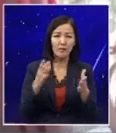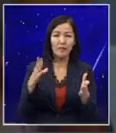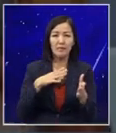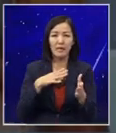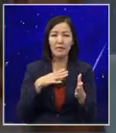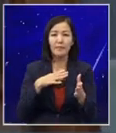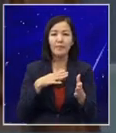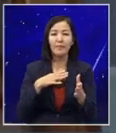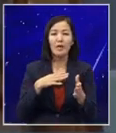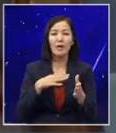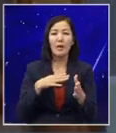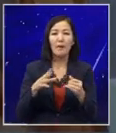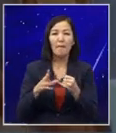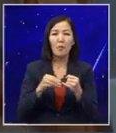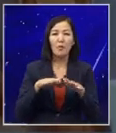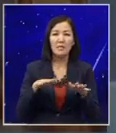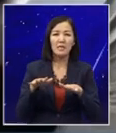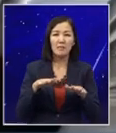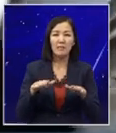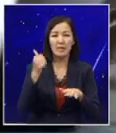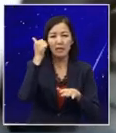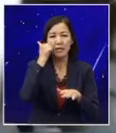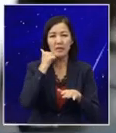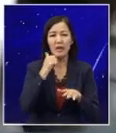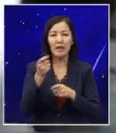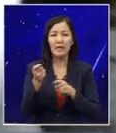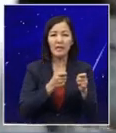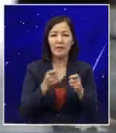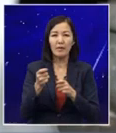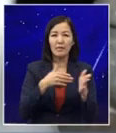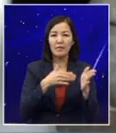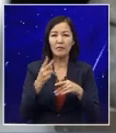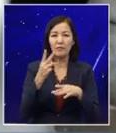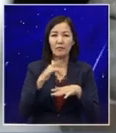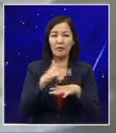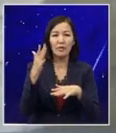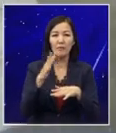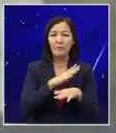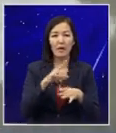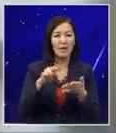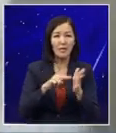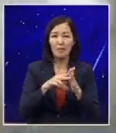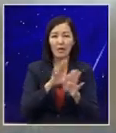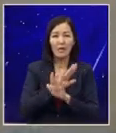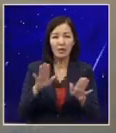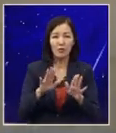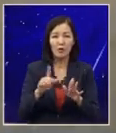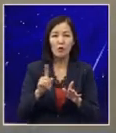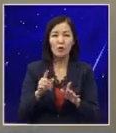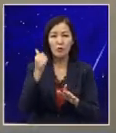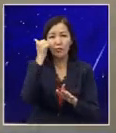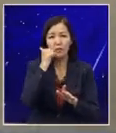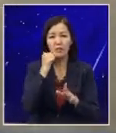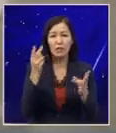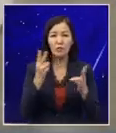жильцы. Пол скрипит, доски давно прогнили. В акимате отметили, сносить эту двухэтажку пока не планируют. А чтобы признать ее аварийной,